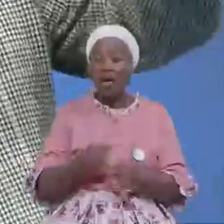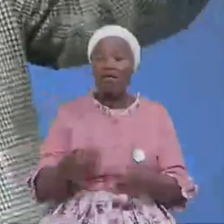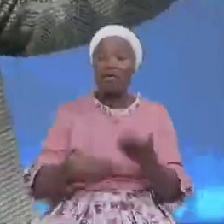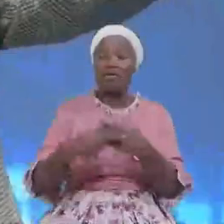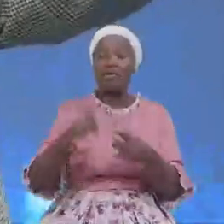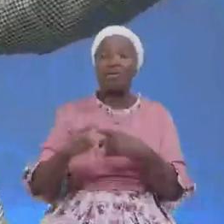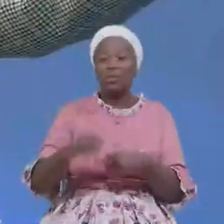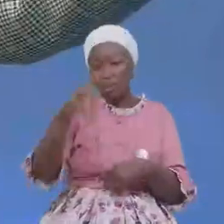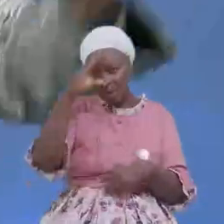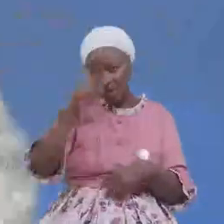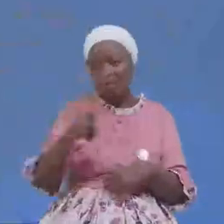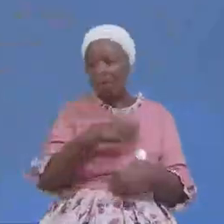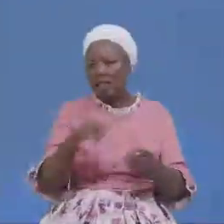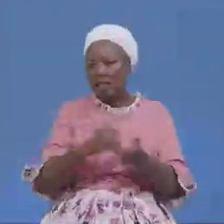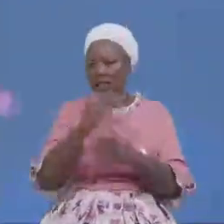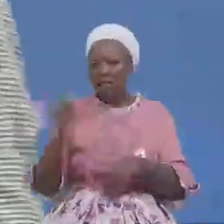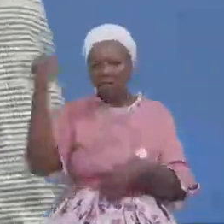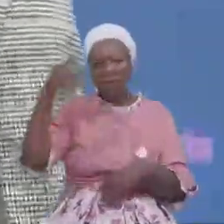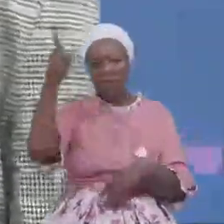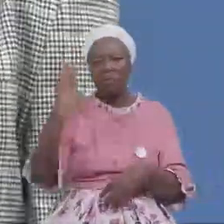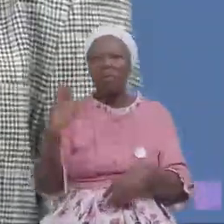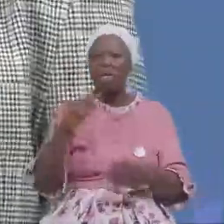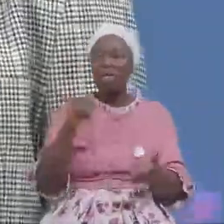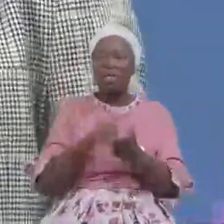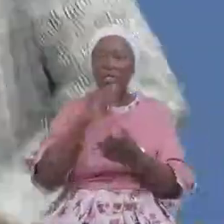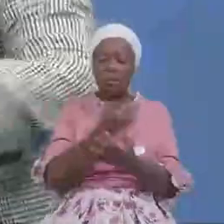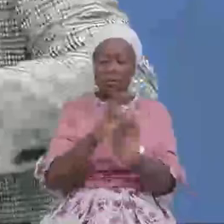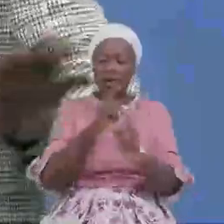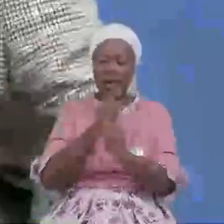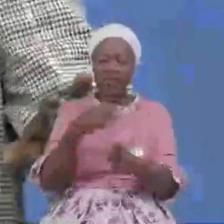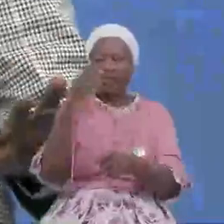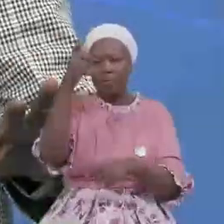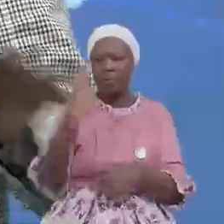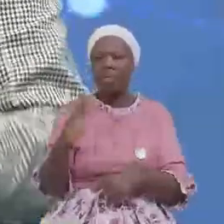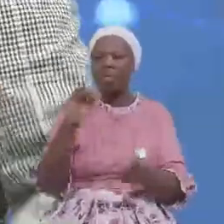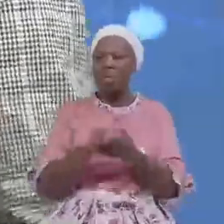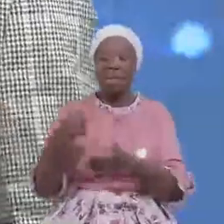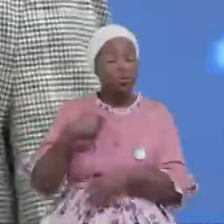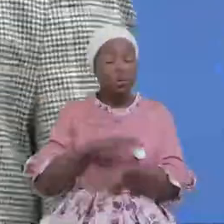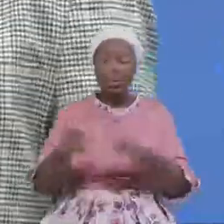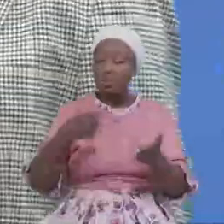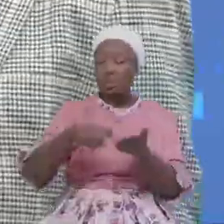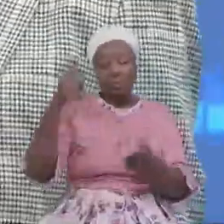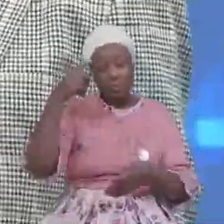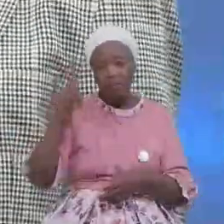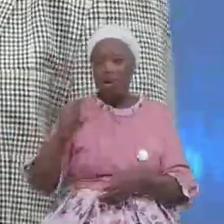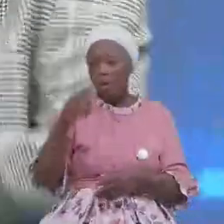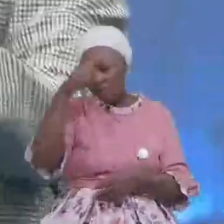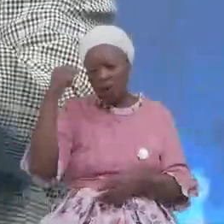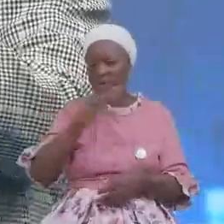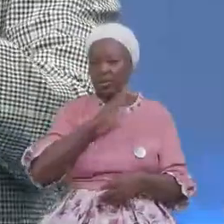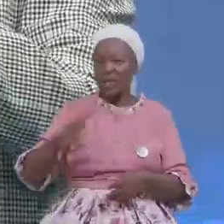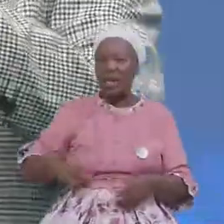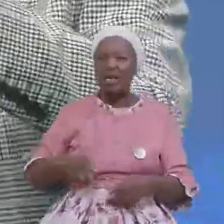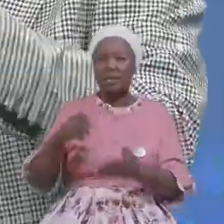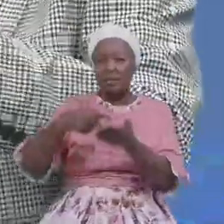lui. Et c'est la grâce de Dieu. C'est le don gratuit de Dieu. Nous ne payons pas pour cela parce que Christ